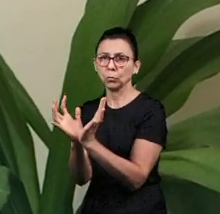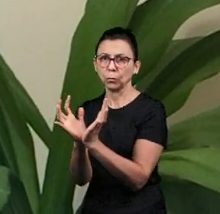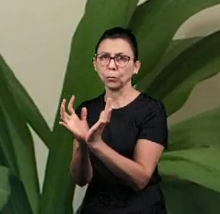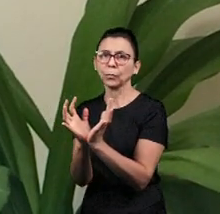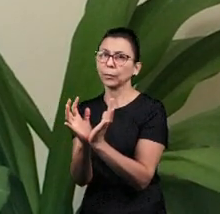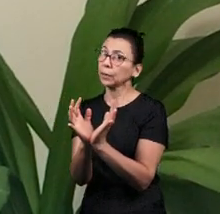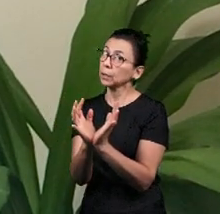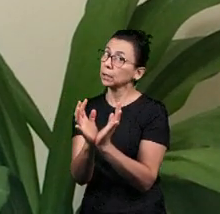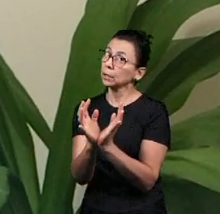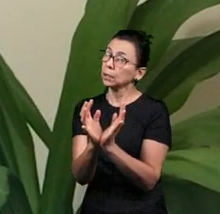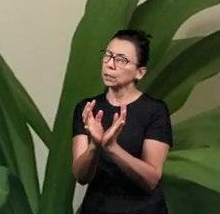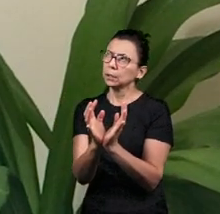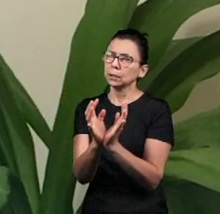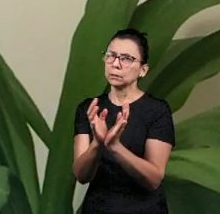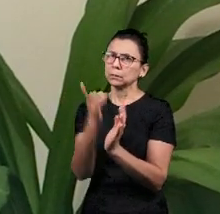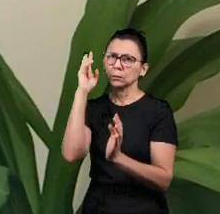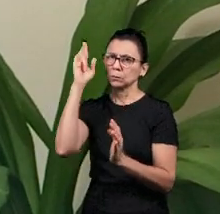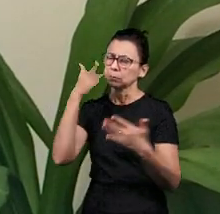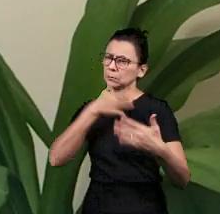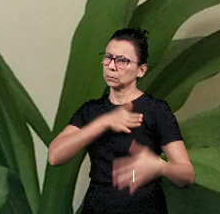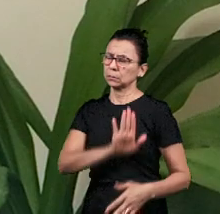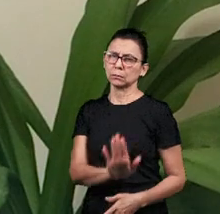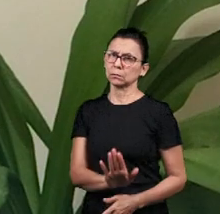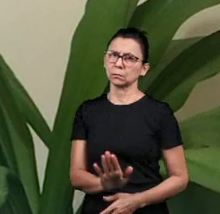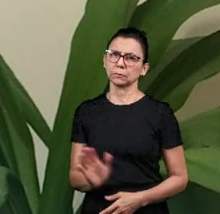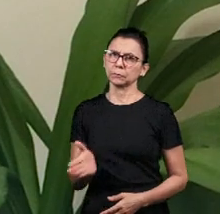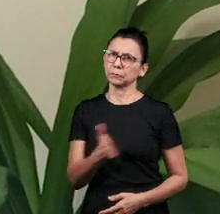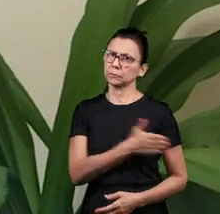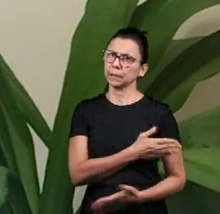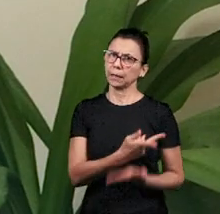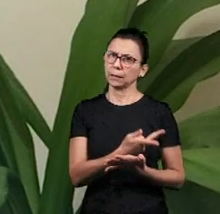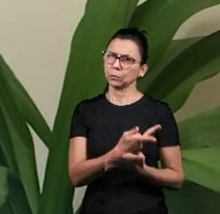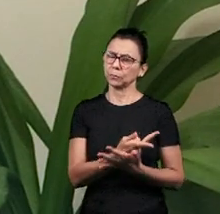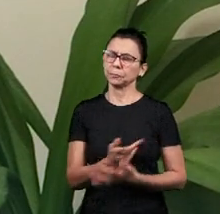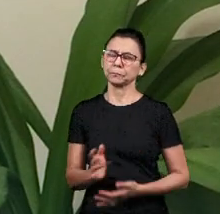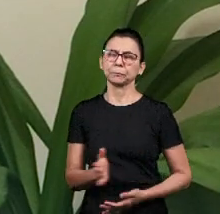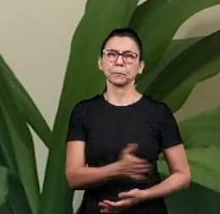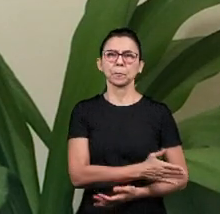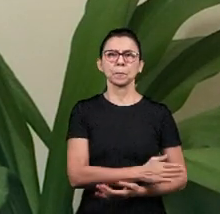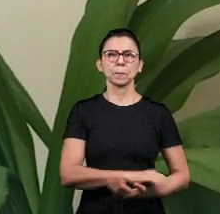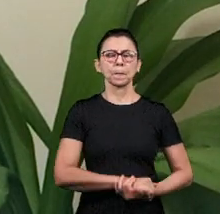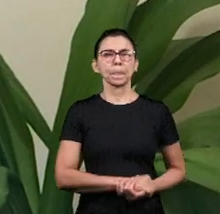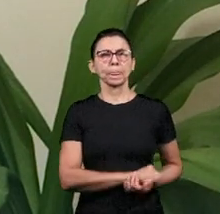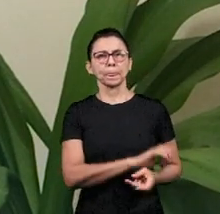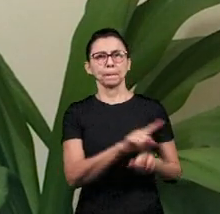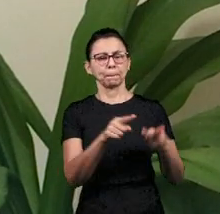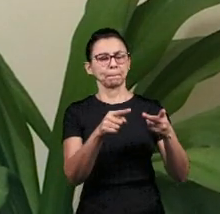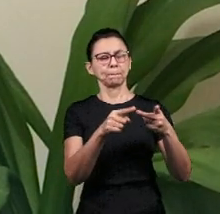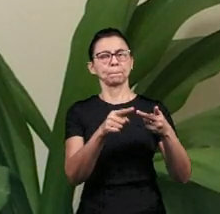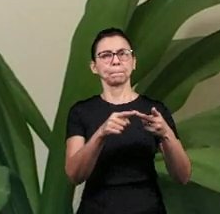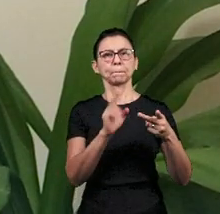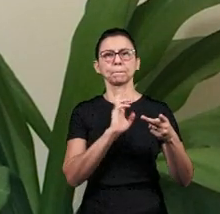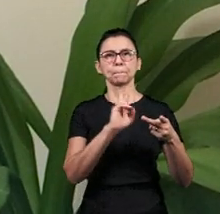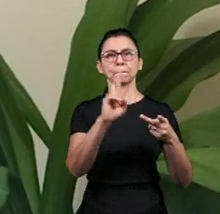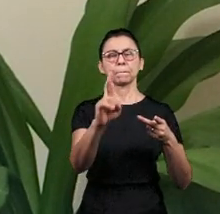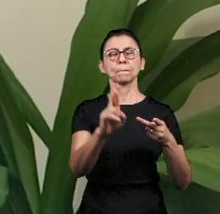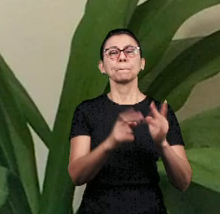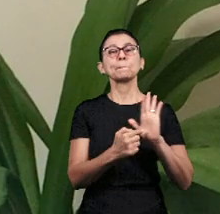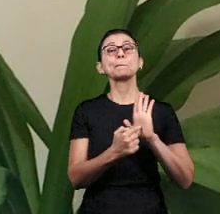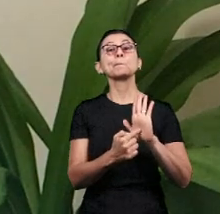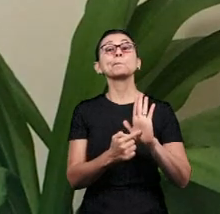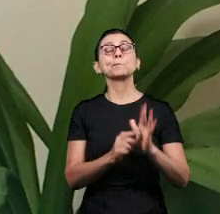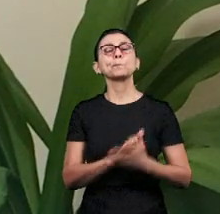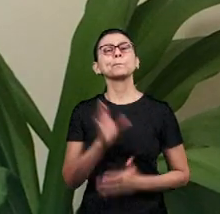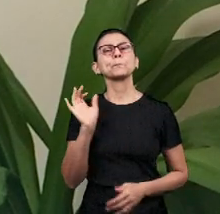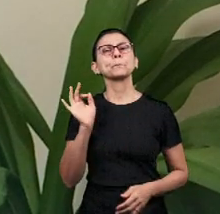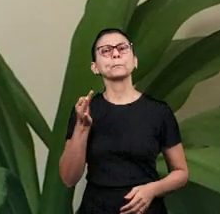que cela était abominable aux yeux du Seigneur. Maintenant, une autre partie de la réponse, c'est pour affirmer que la